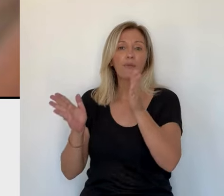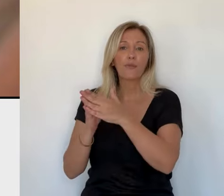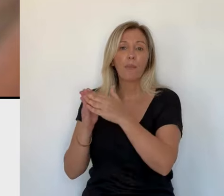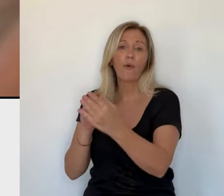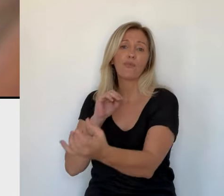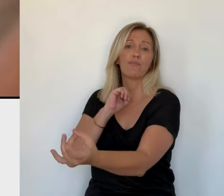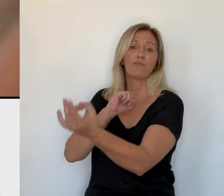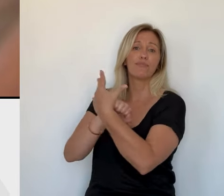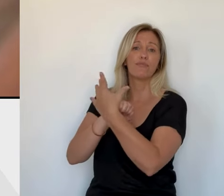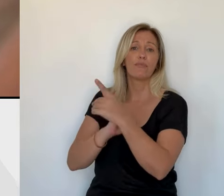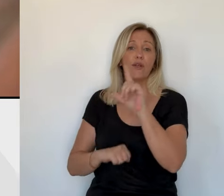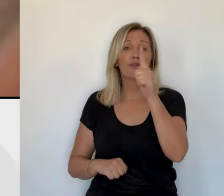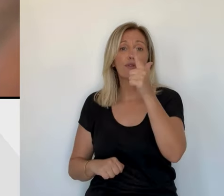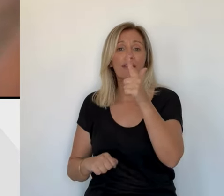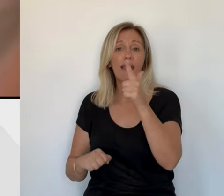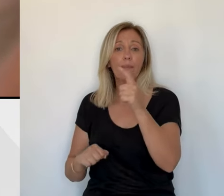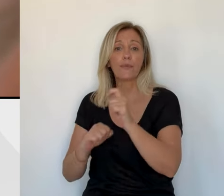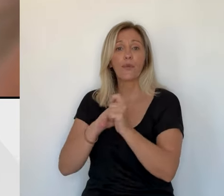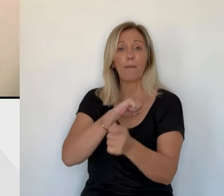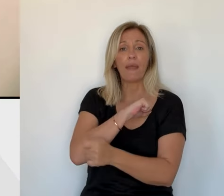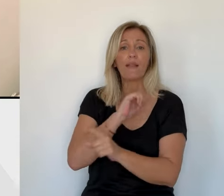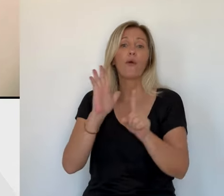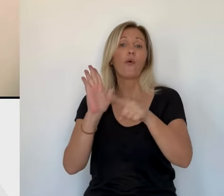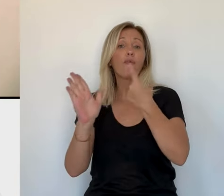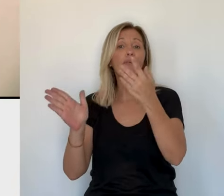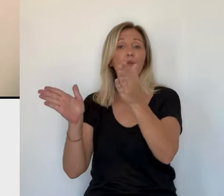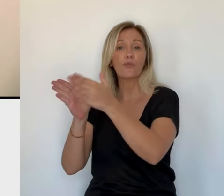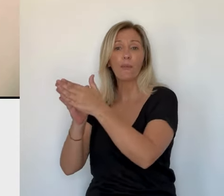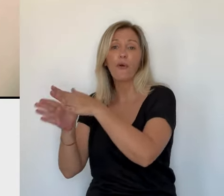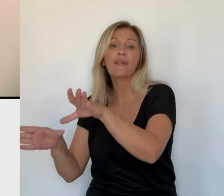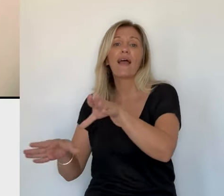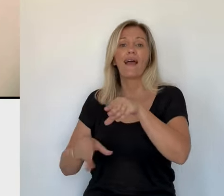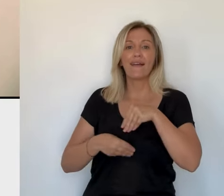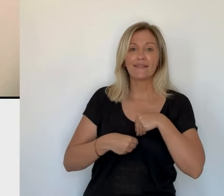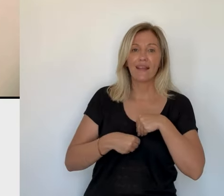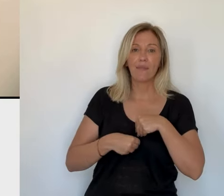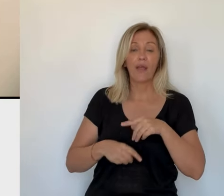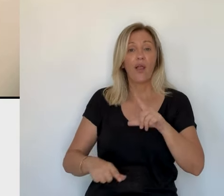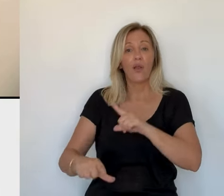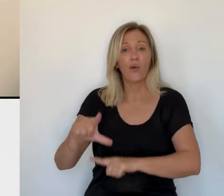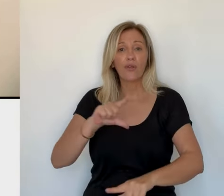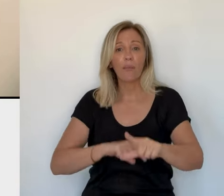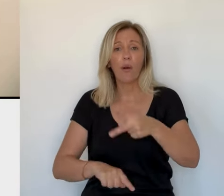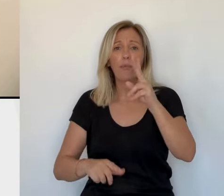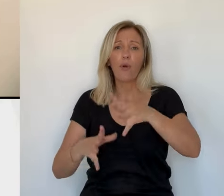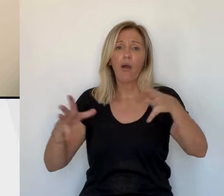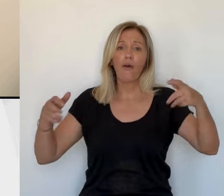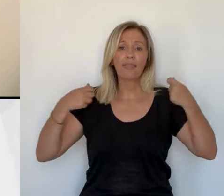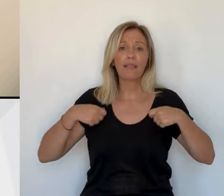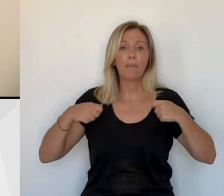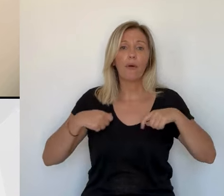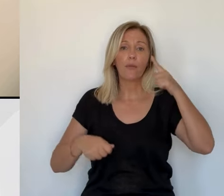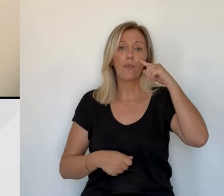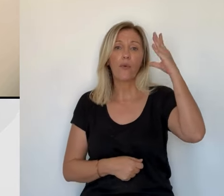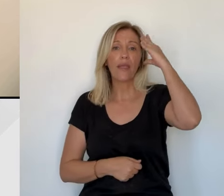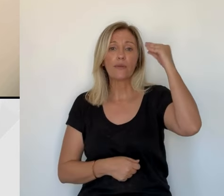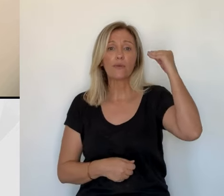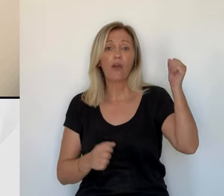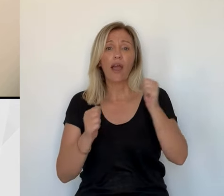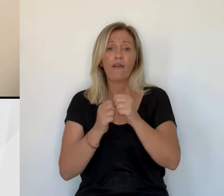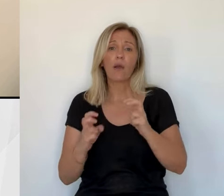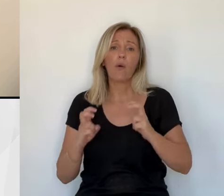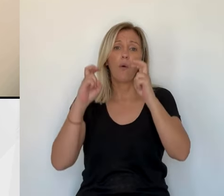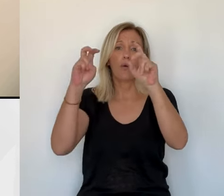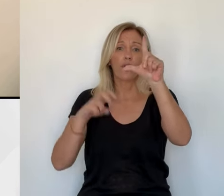mère de l'étudiante. On a fait une première demande qui a été refusée, mais la deuxième semaine, on a renouvelé